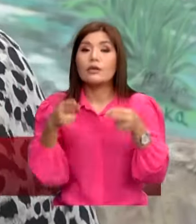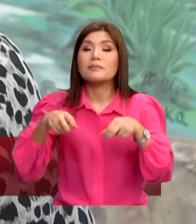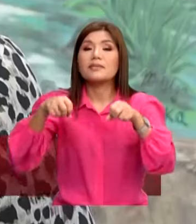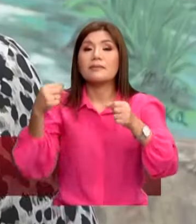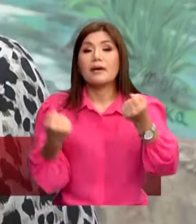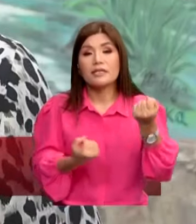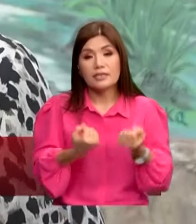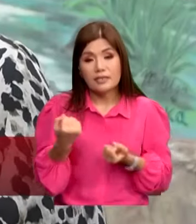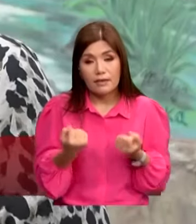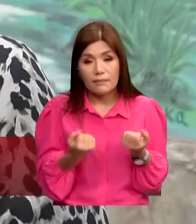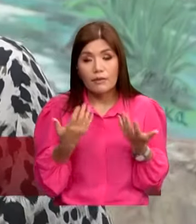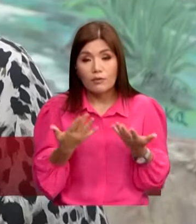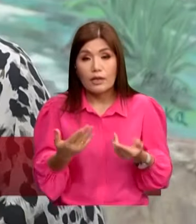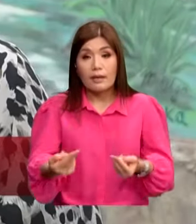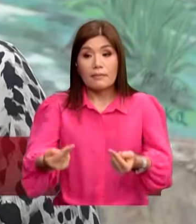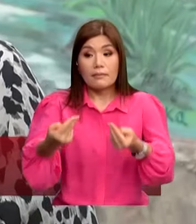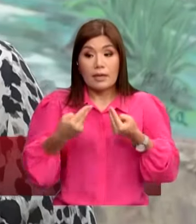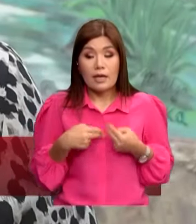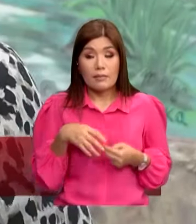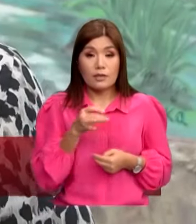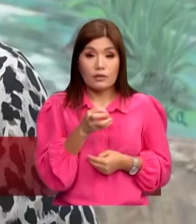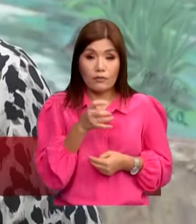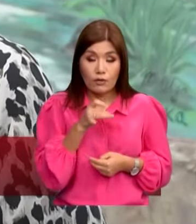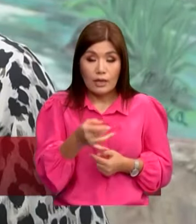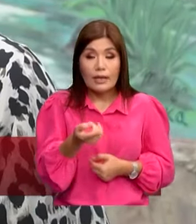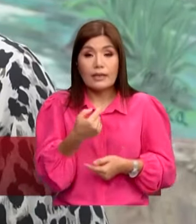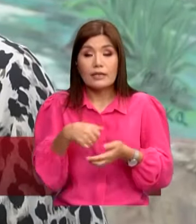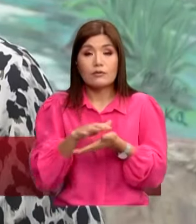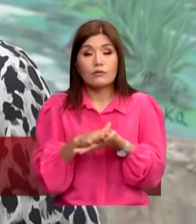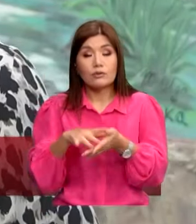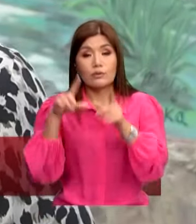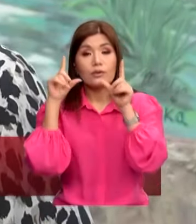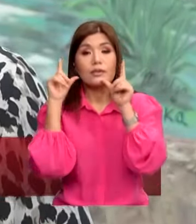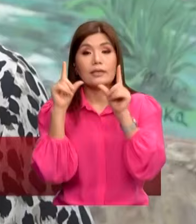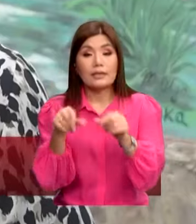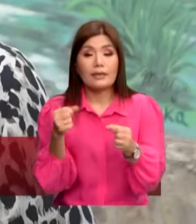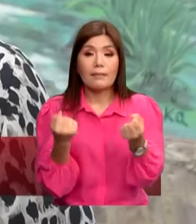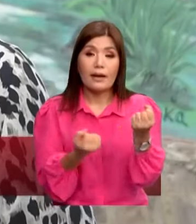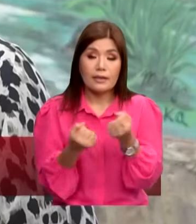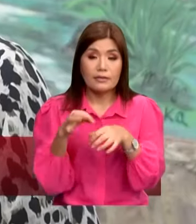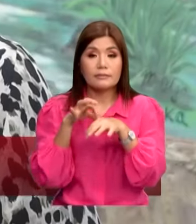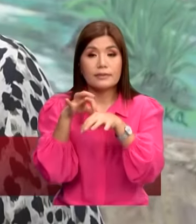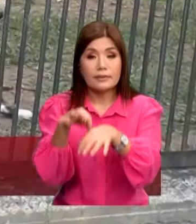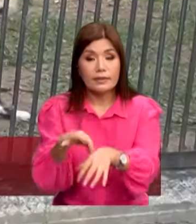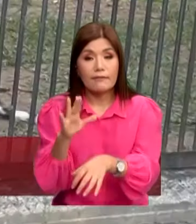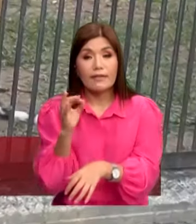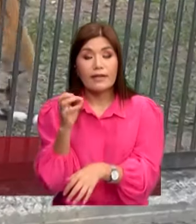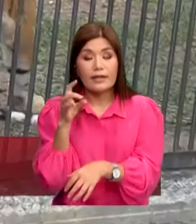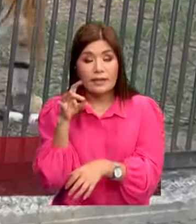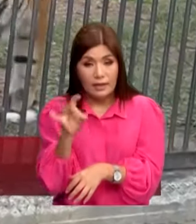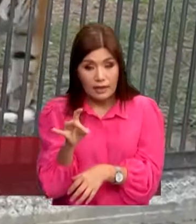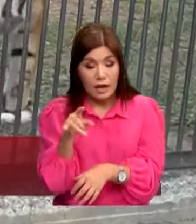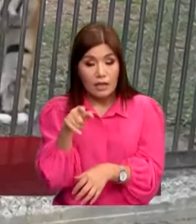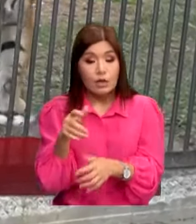спецмашина, вот, привезут нам на обмен животных, затем они будут уезжать на машине в сопровождении ветеринара.